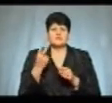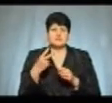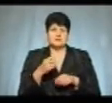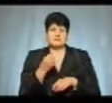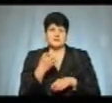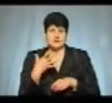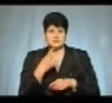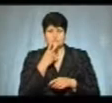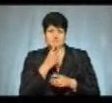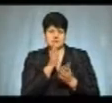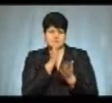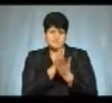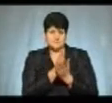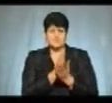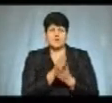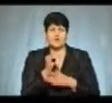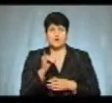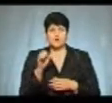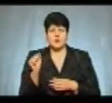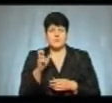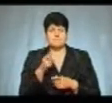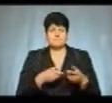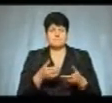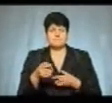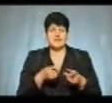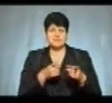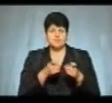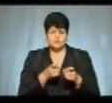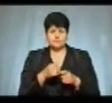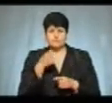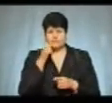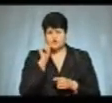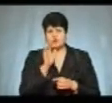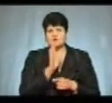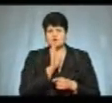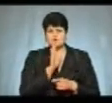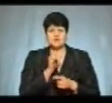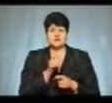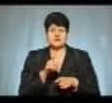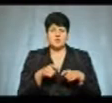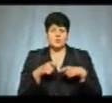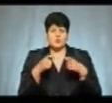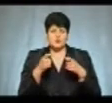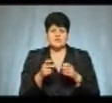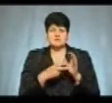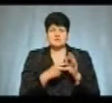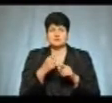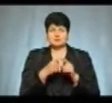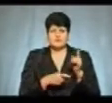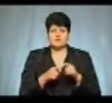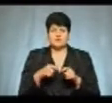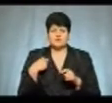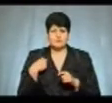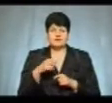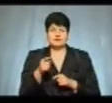пряму трансляцію змагань ви зможете на UA-біатлон. Нагадаю, вчора у жіночій спринтерській гонці на 7,5 кілометрів тернополянка